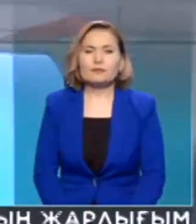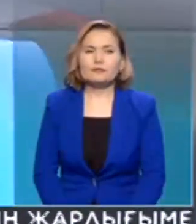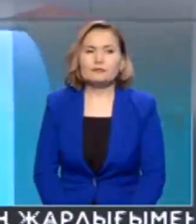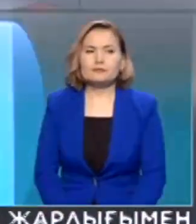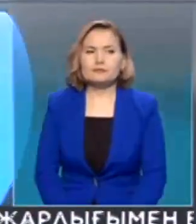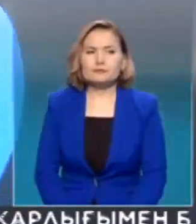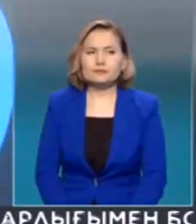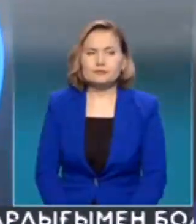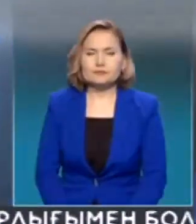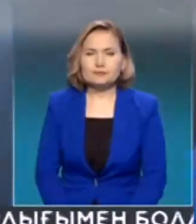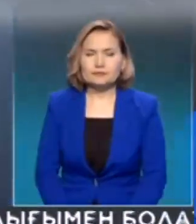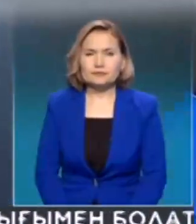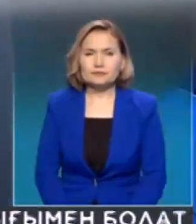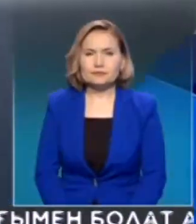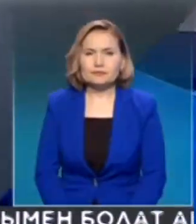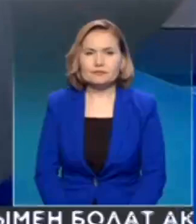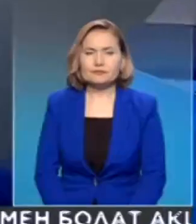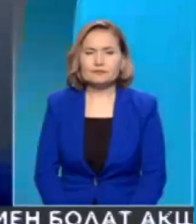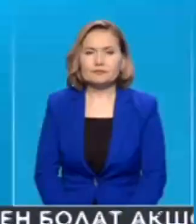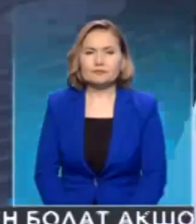көретіндеріңіз.